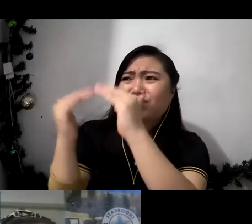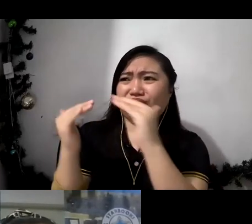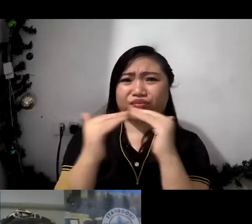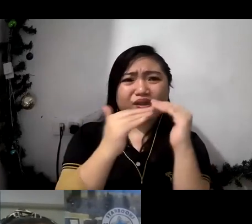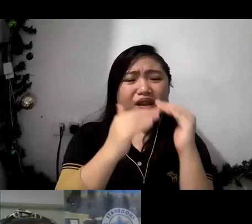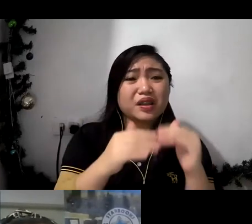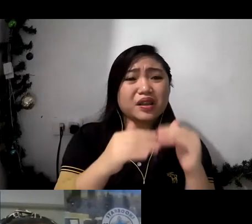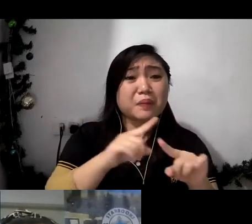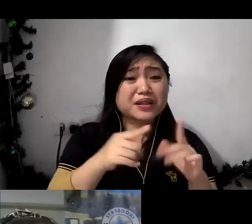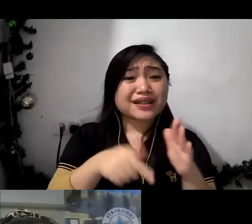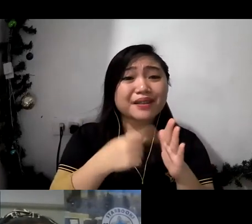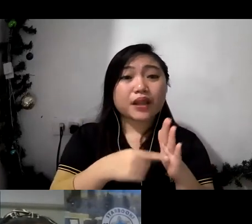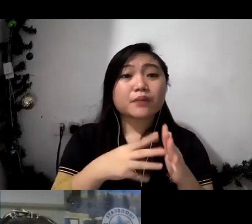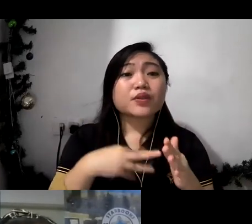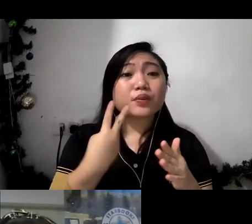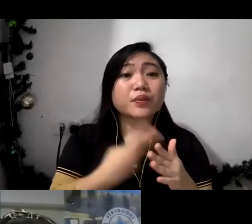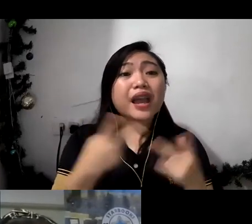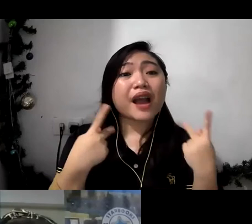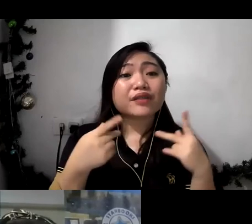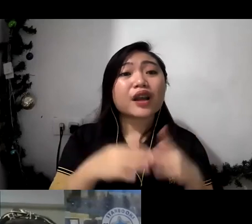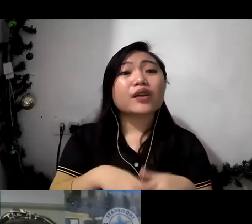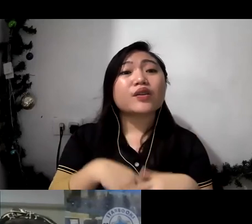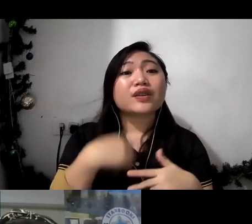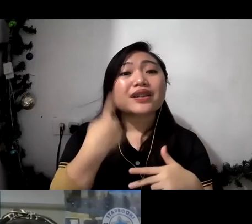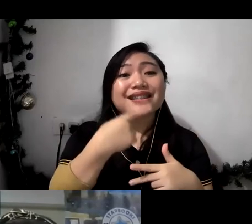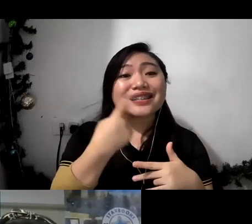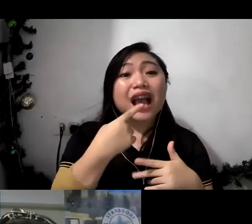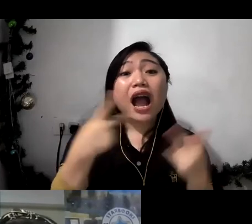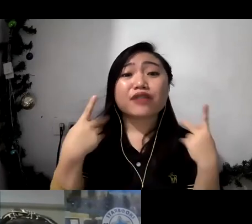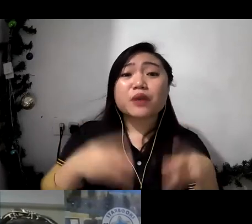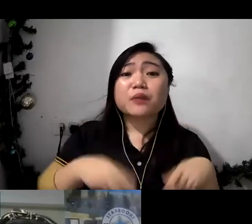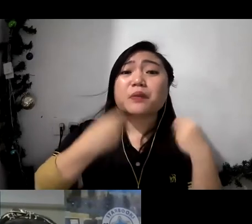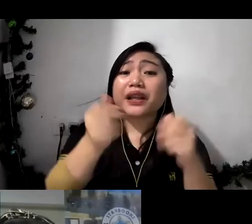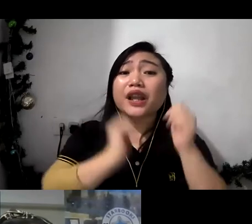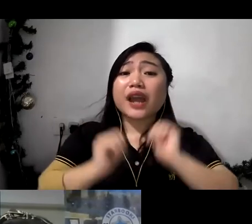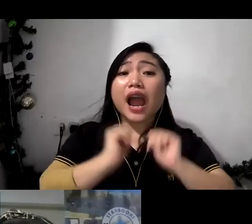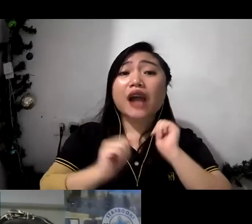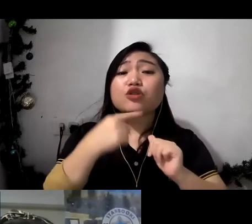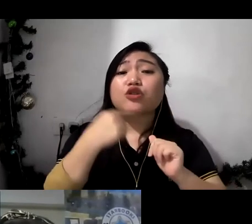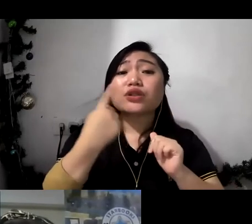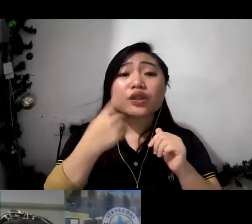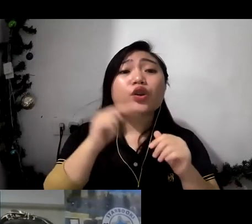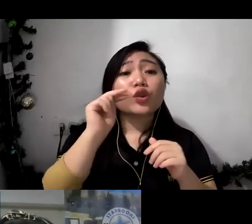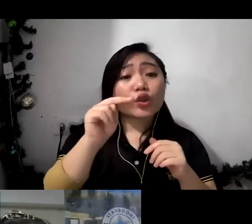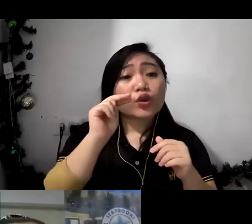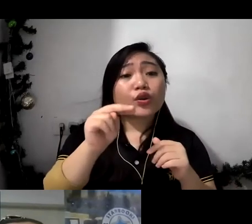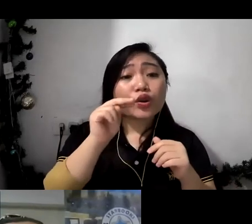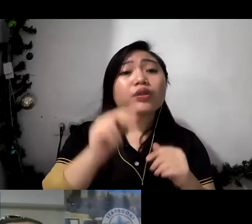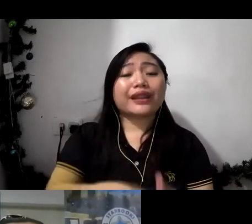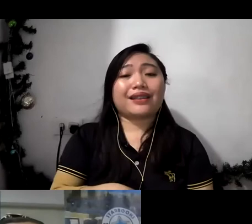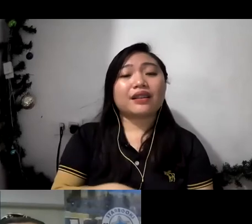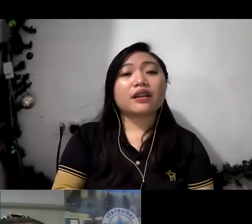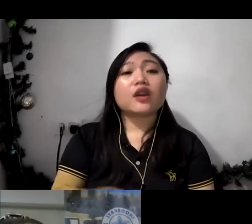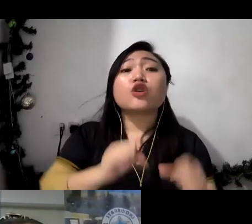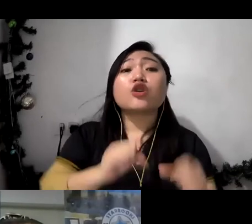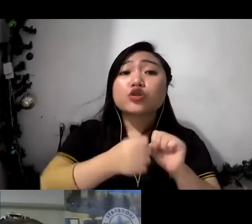Minsan nagbibigay tayo ng affirmative action kung sino yung mas nangangailangan, kung sino yung nakikita nating mas disadvantage para